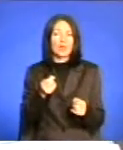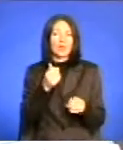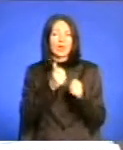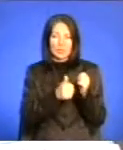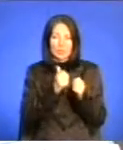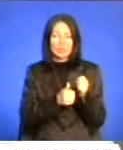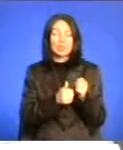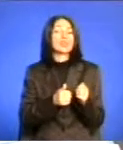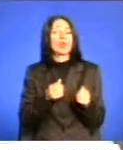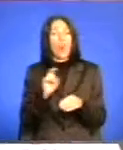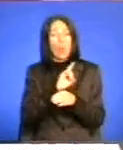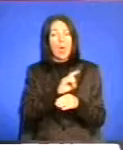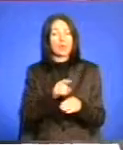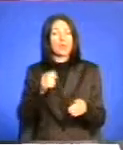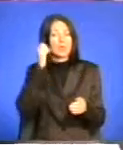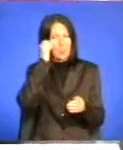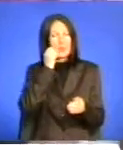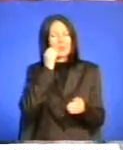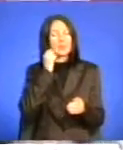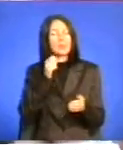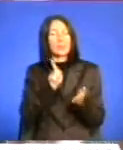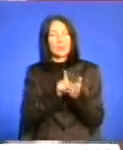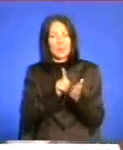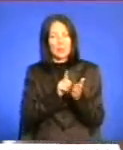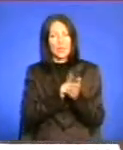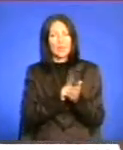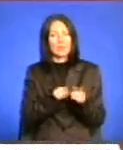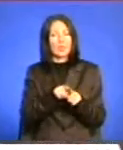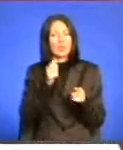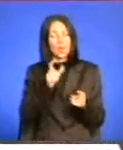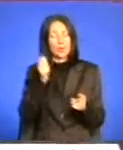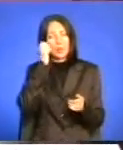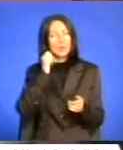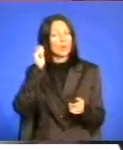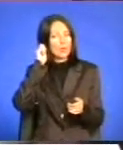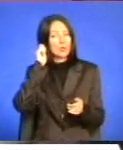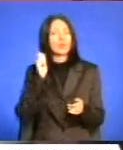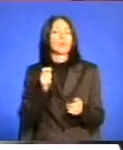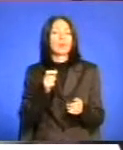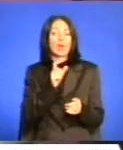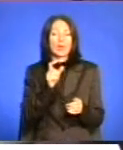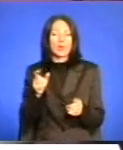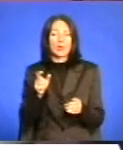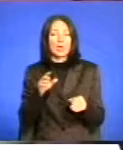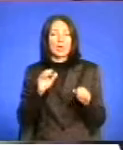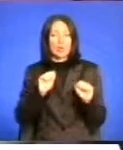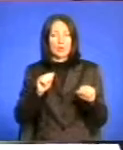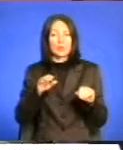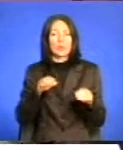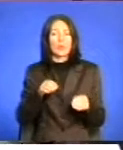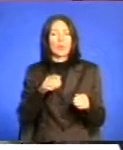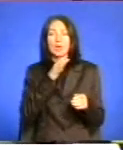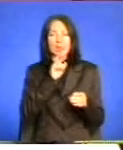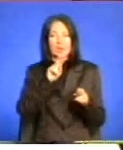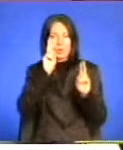людей похилого віку. Старенькі готові віддати останнє, аби допомогти своїм рідним. Як правило, в нічний період часу невідомі